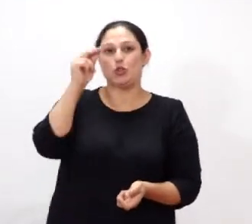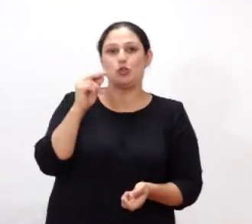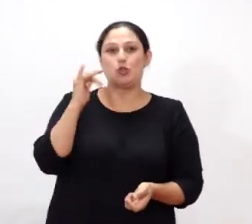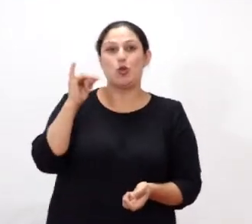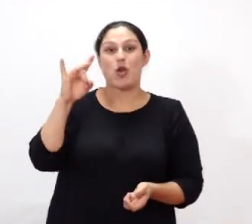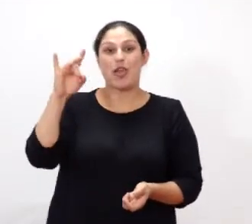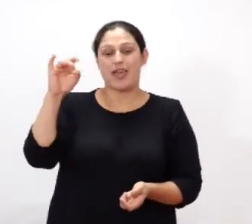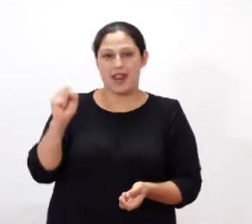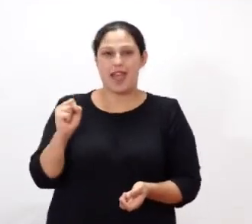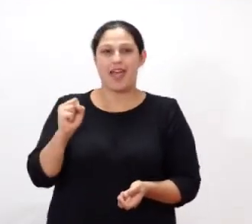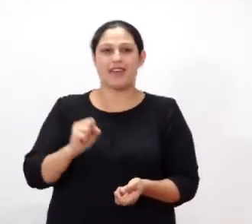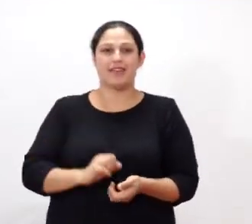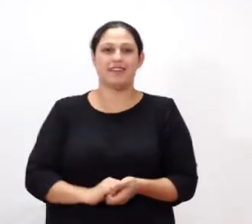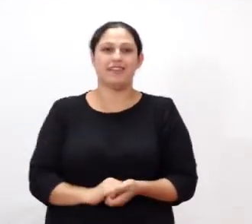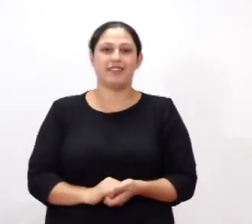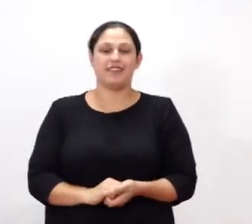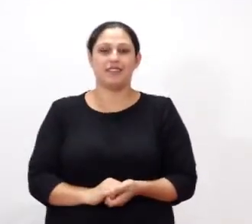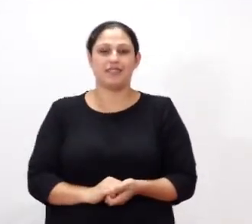جوره